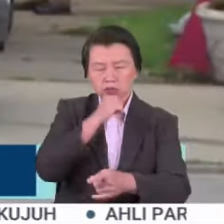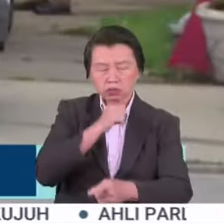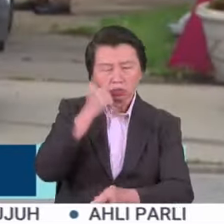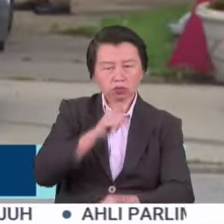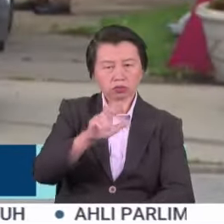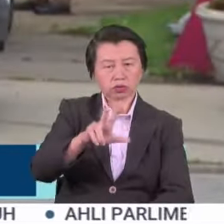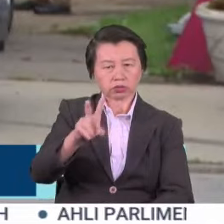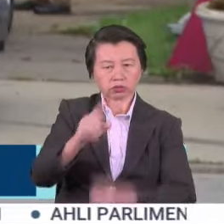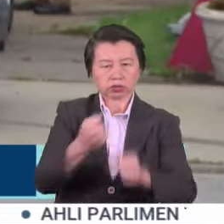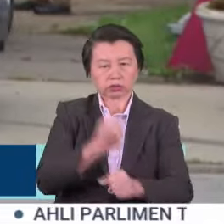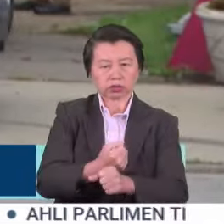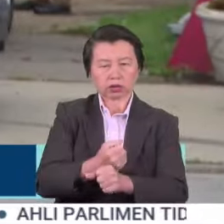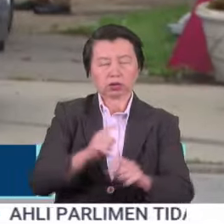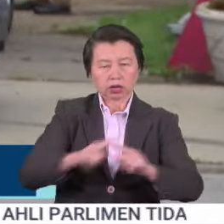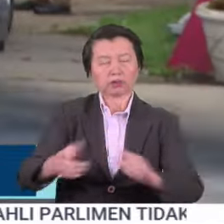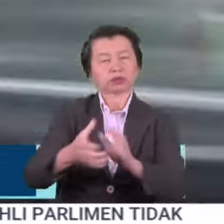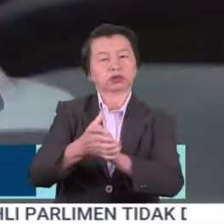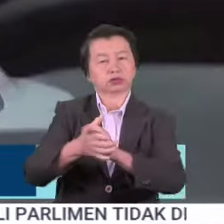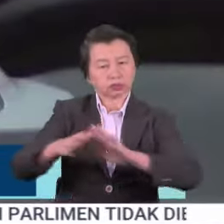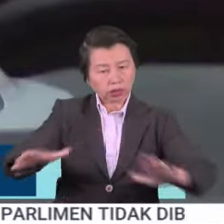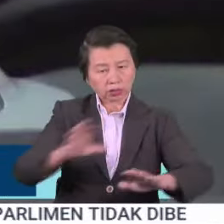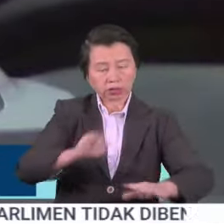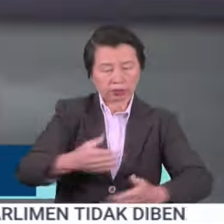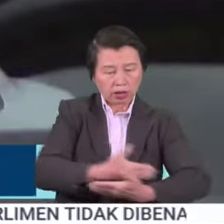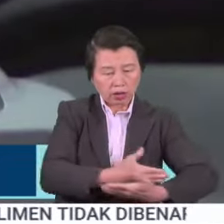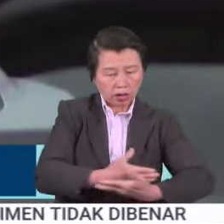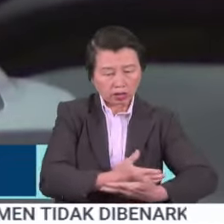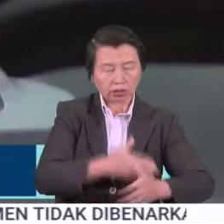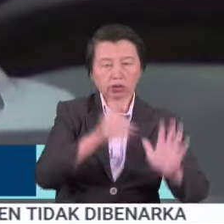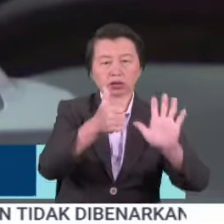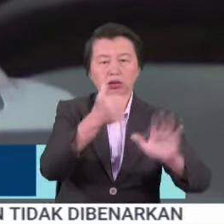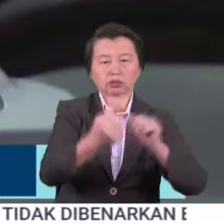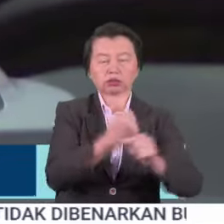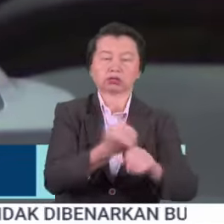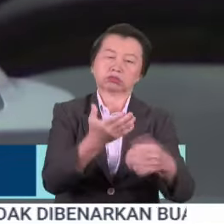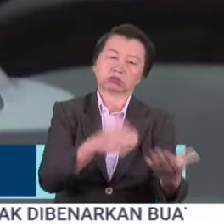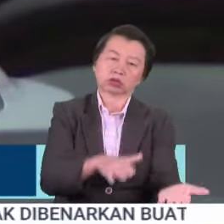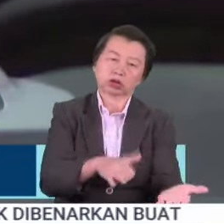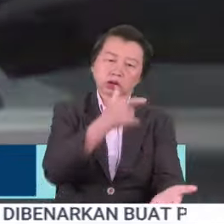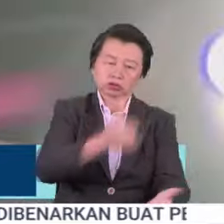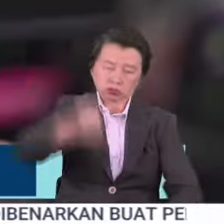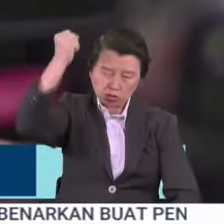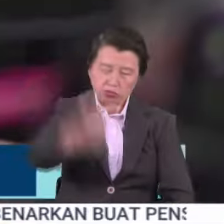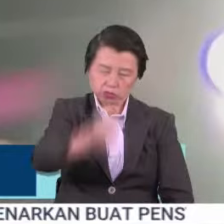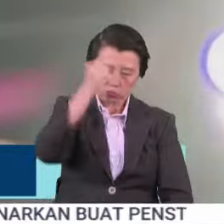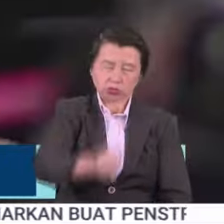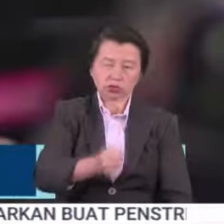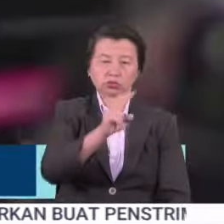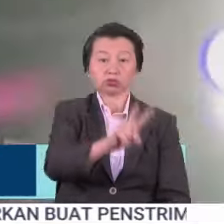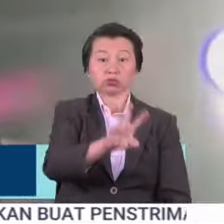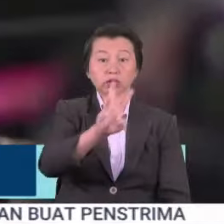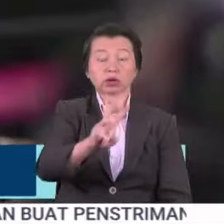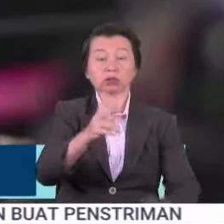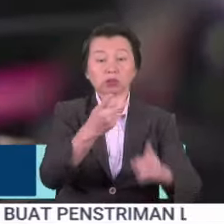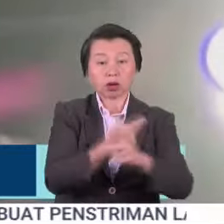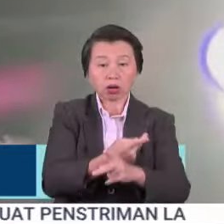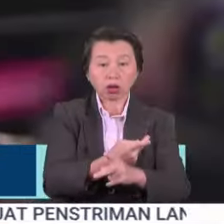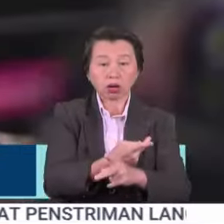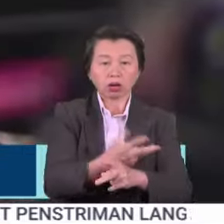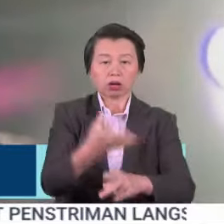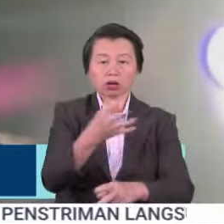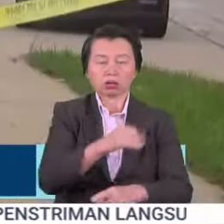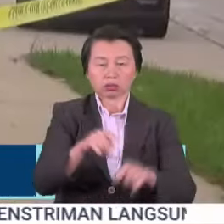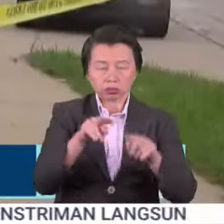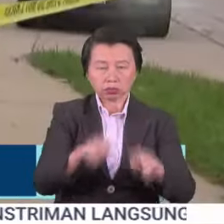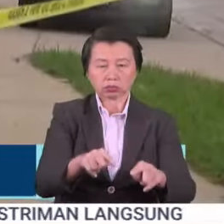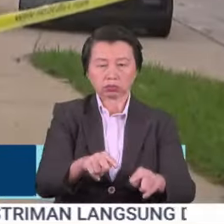32 tahun bagaimanapun selamat, namun anaknya 6 tahun maut akibat ditikam sebanyak 26 kali dalam